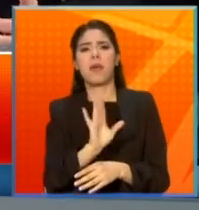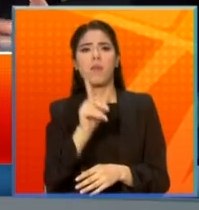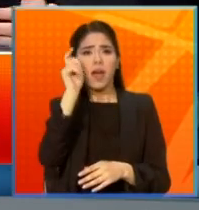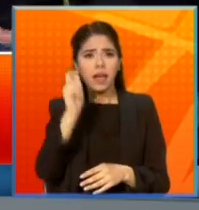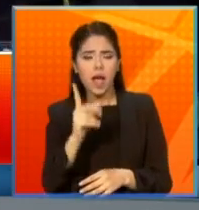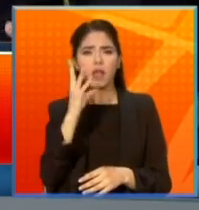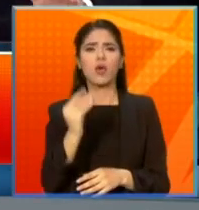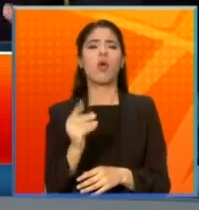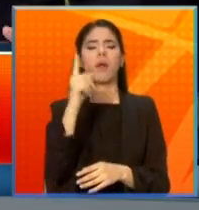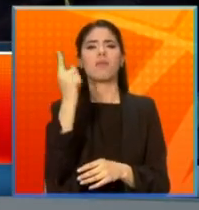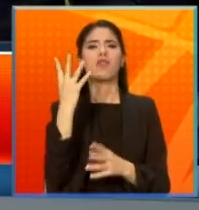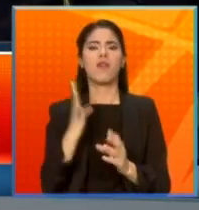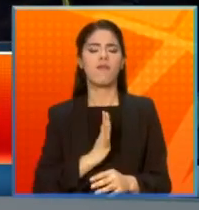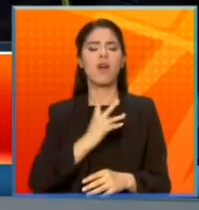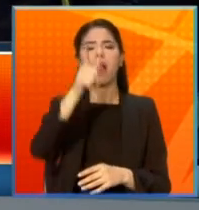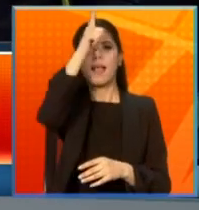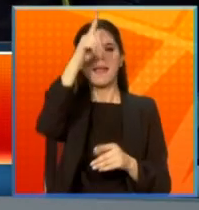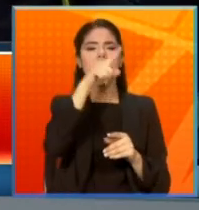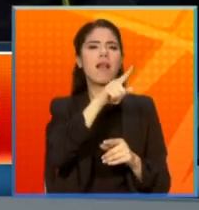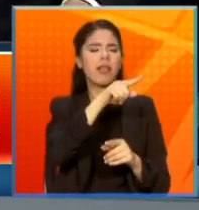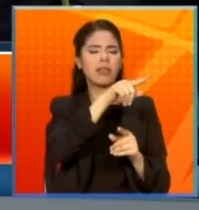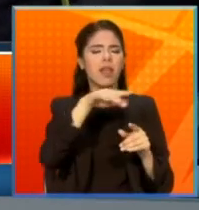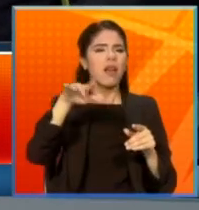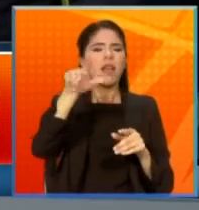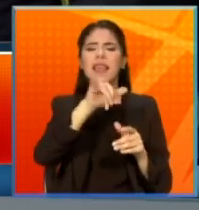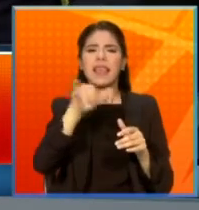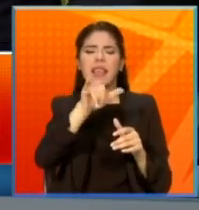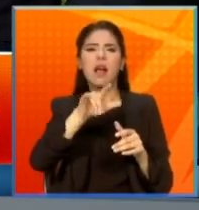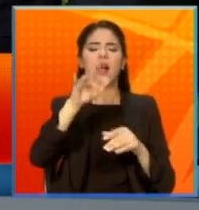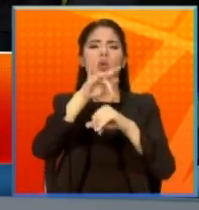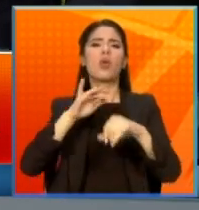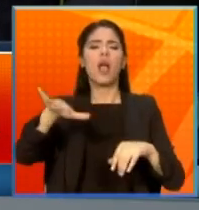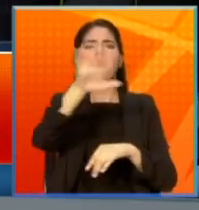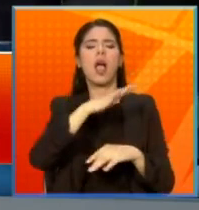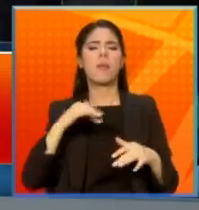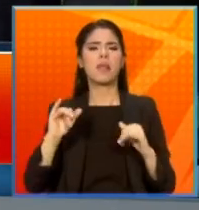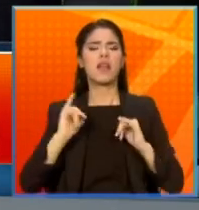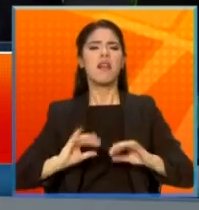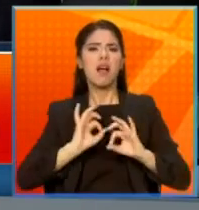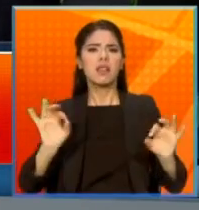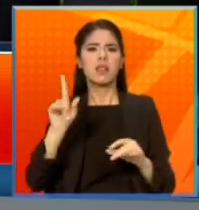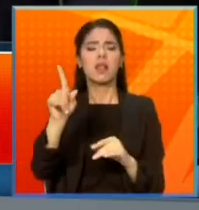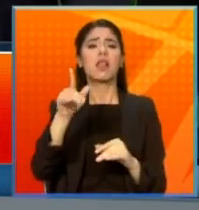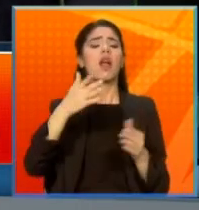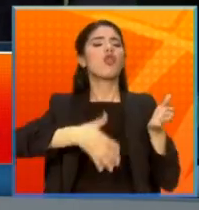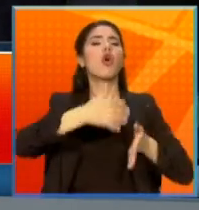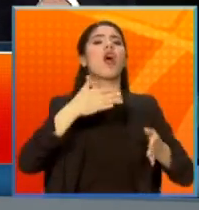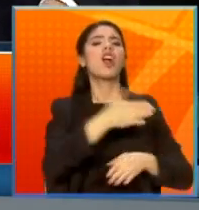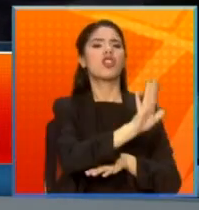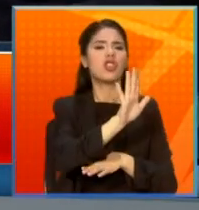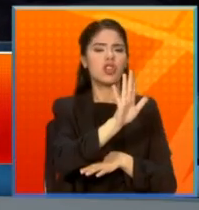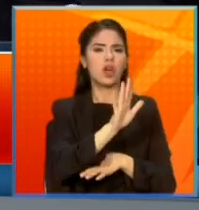o da İran ve bölgesindeki ülkeler diken üstünde. İran devleti halka sokağa çıkmayın uyarısında bulunuyor. Özellikle 11 eyalet